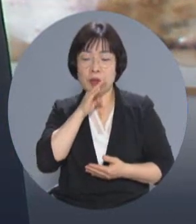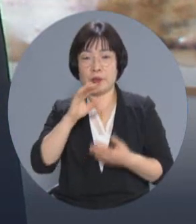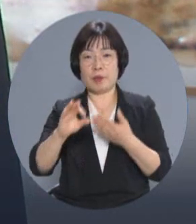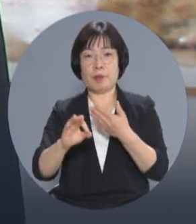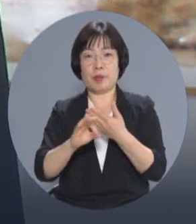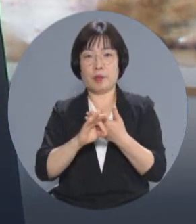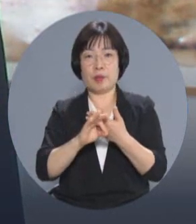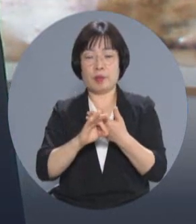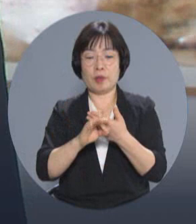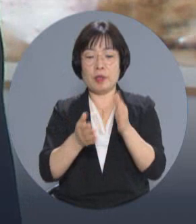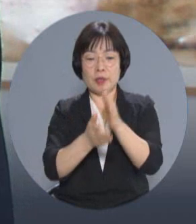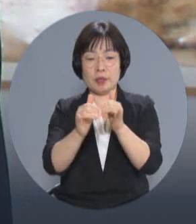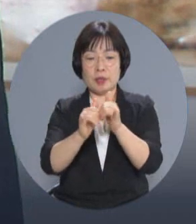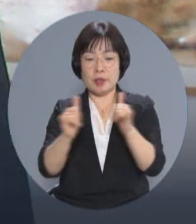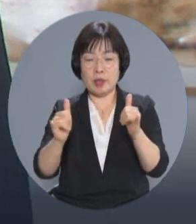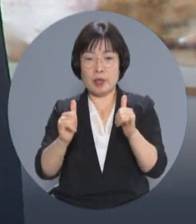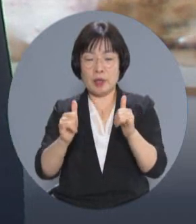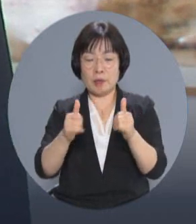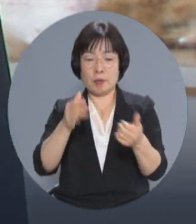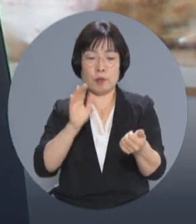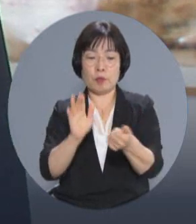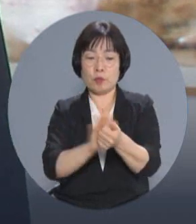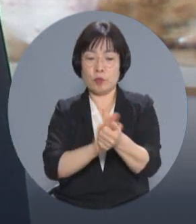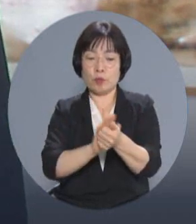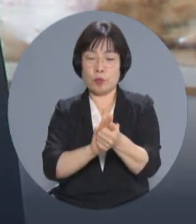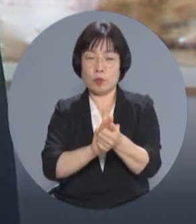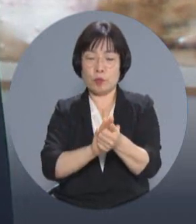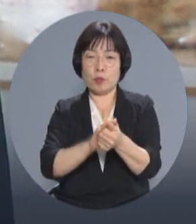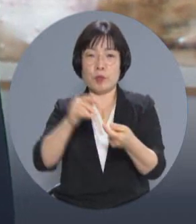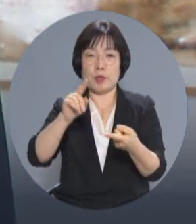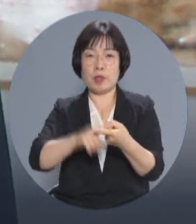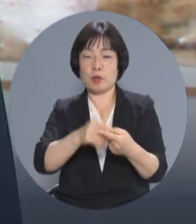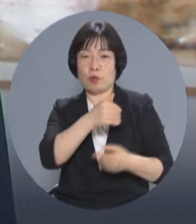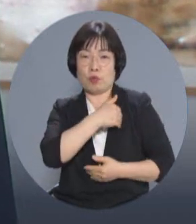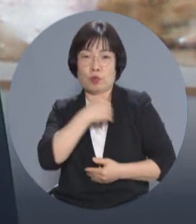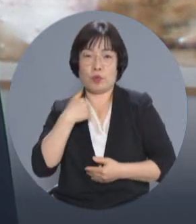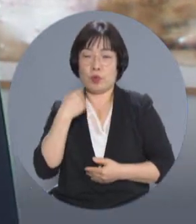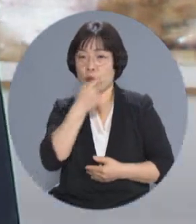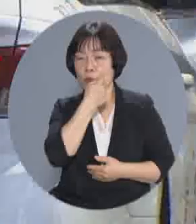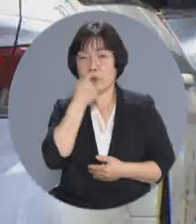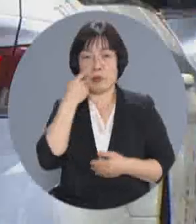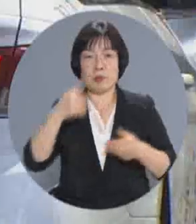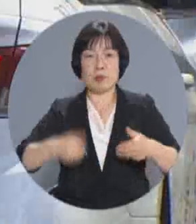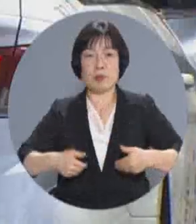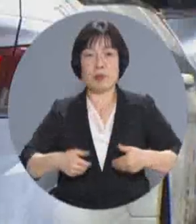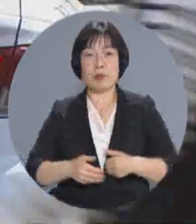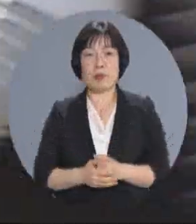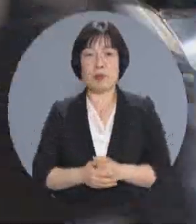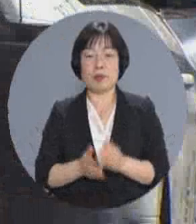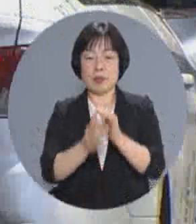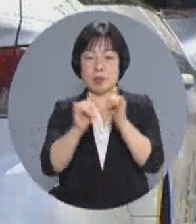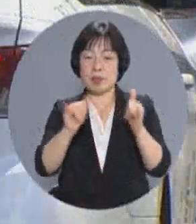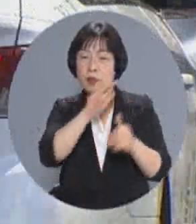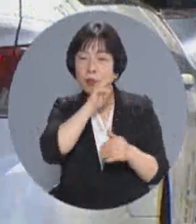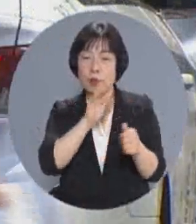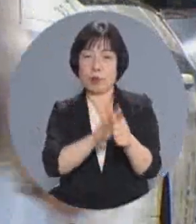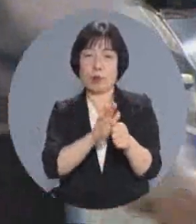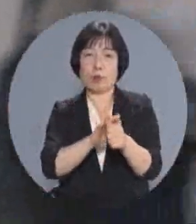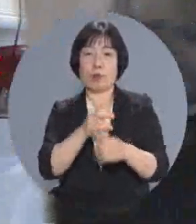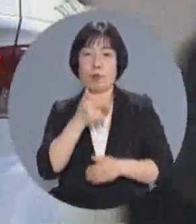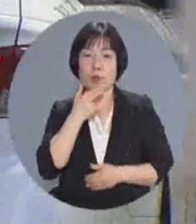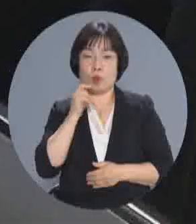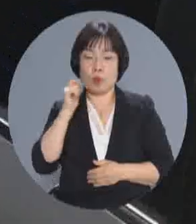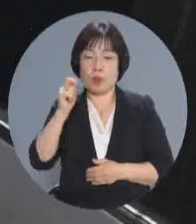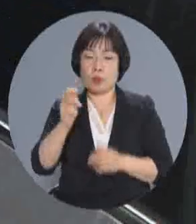가지려면 시민들에게 어떤 이익을 줄 수 있는가에 대해서 충분히 따져봐야 하는 거잖아요. 시민 편의는 찾아볼 수 없는